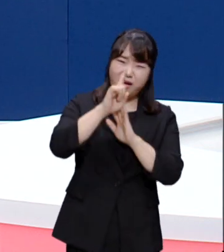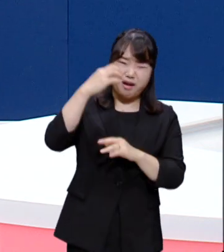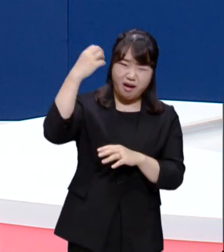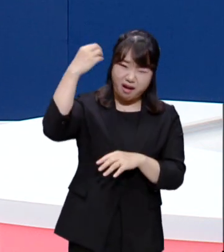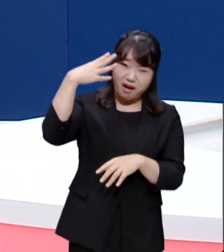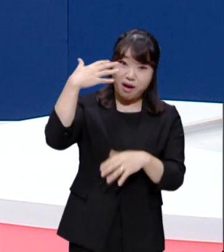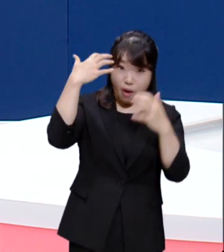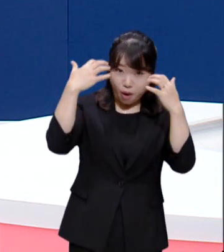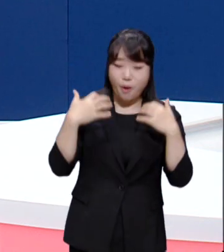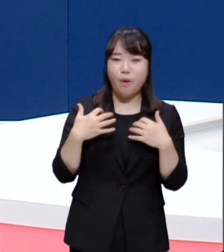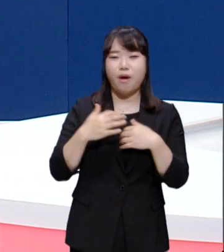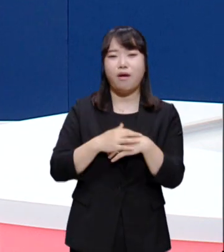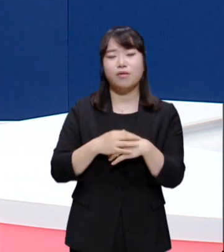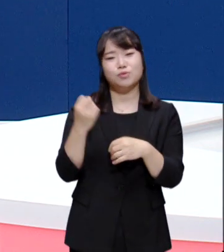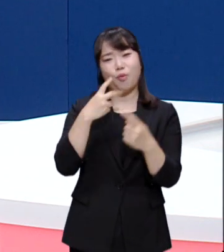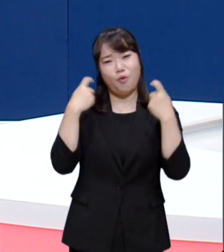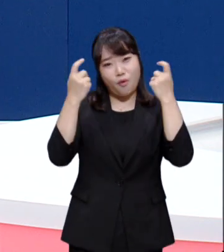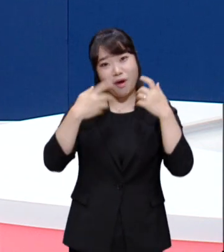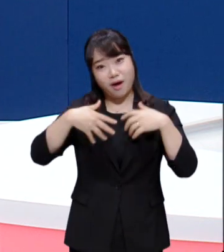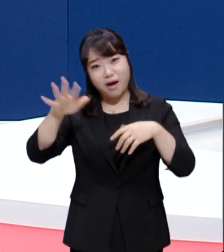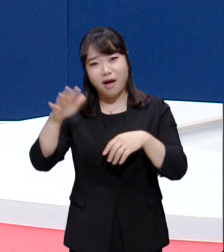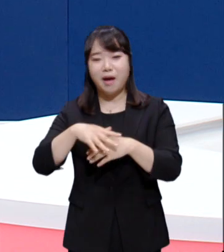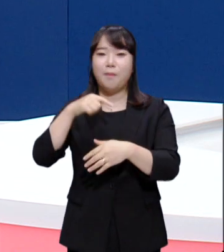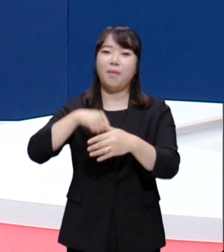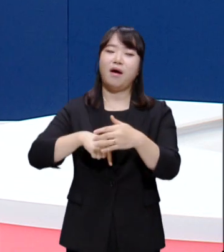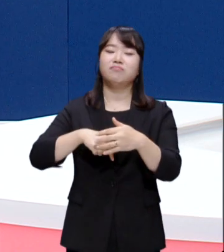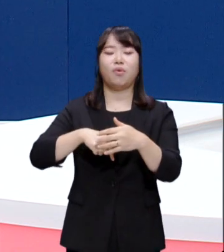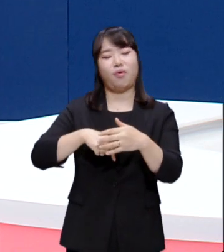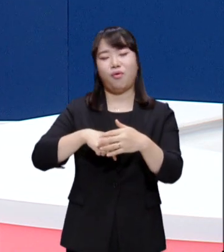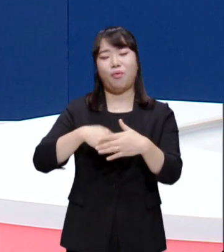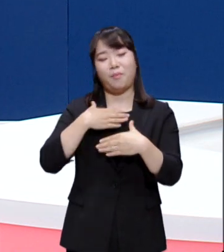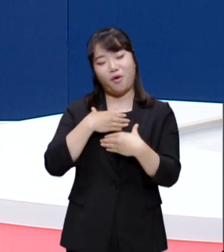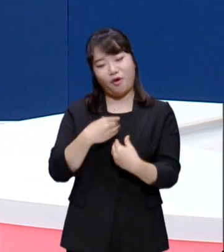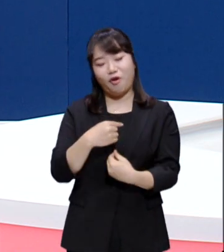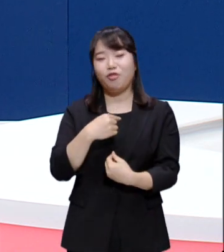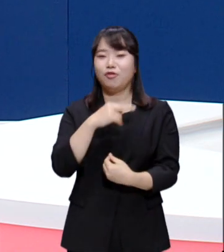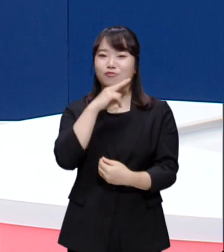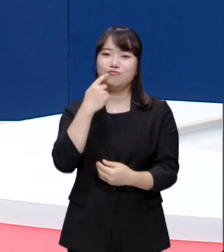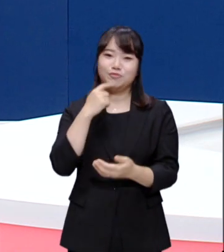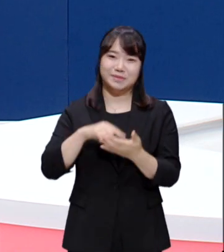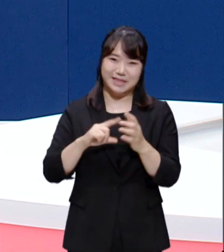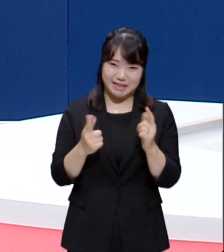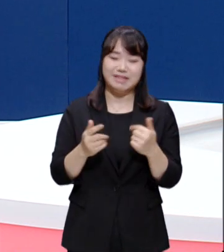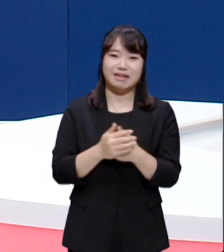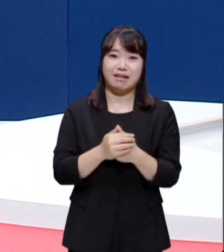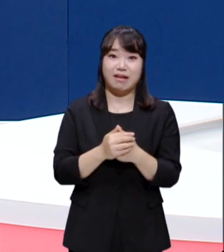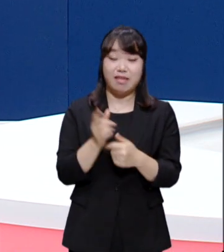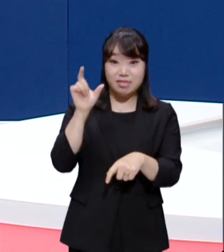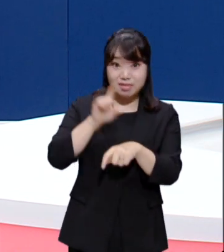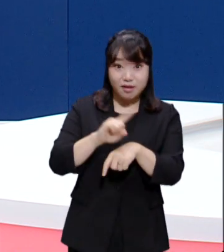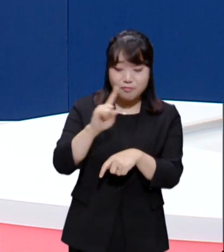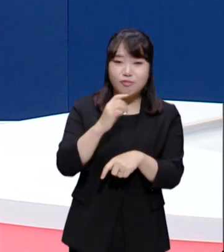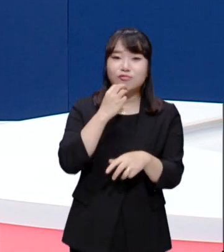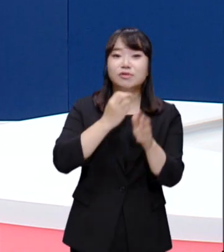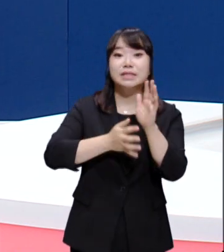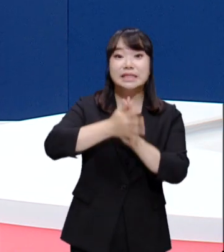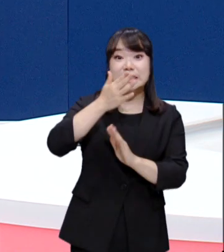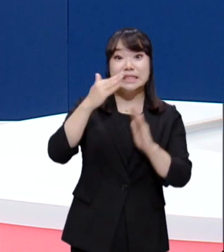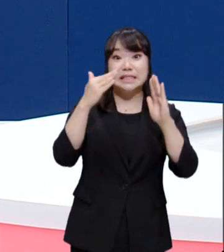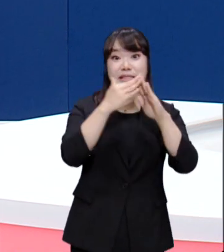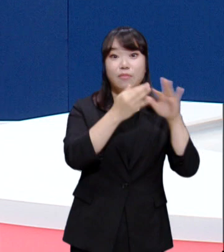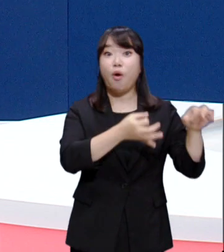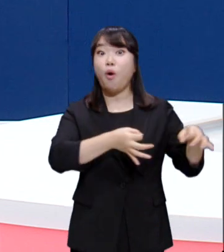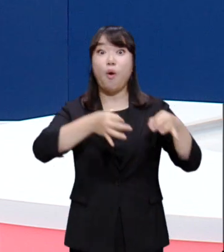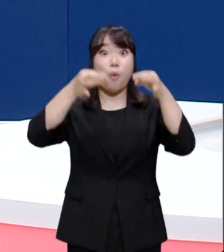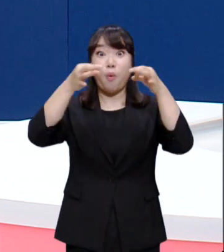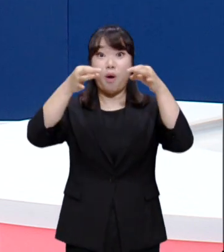보내기에도 마음이 편치 않으시죠. 네, 이런 상황에 서울을 포함한 수도권 전체 집값이 이 3년 3개월 만에 폭락해